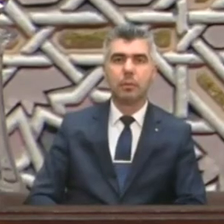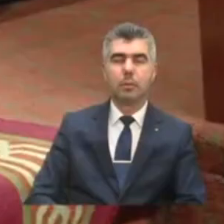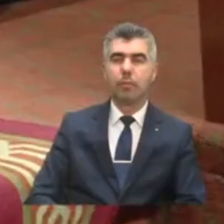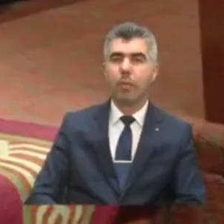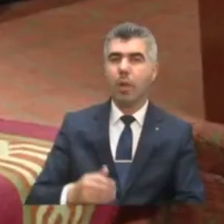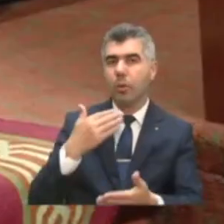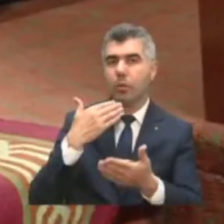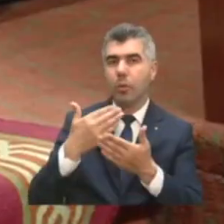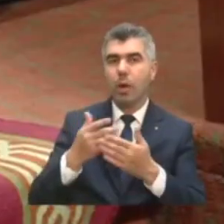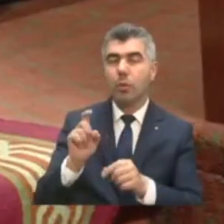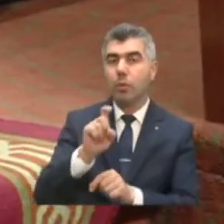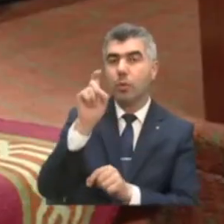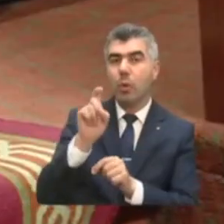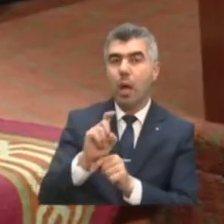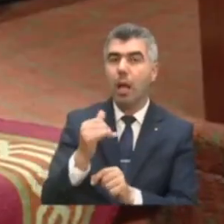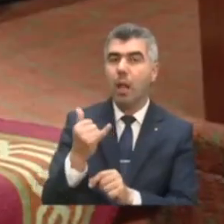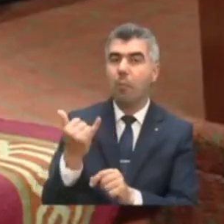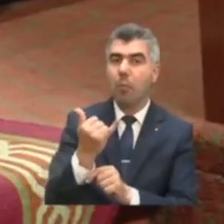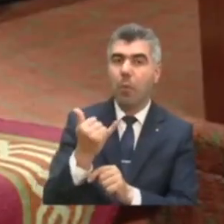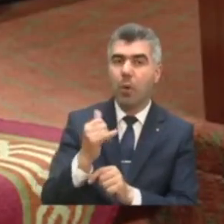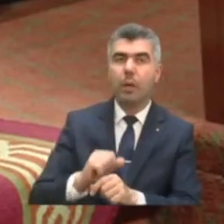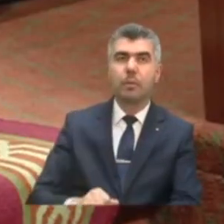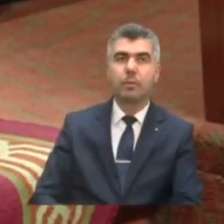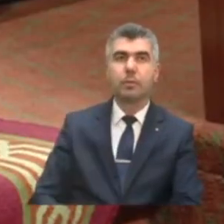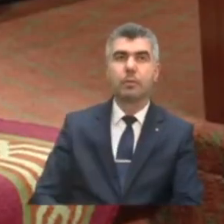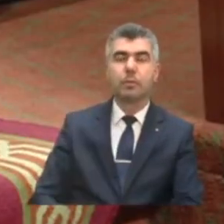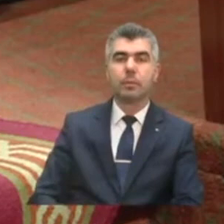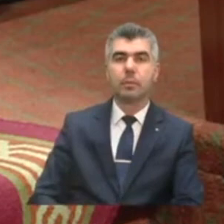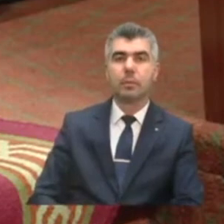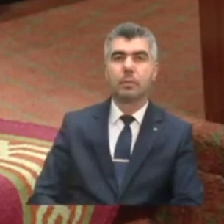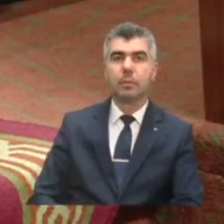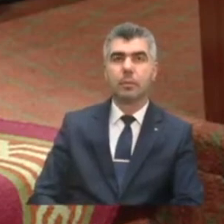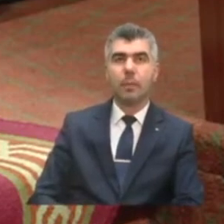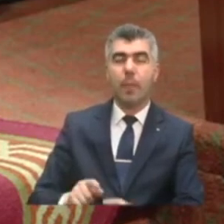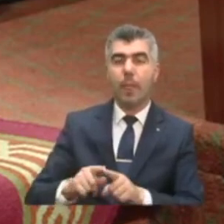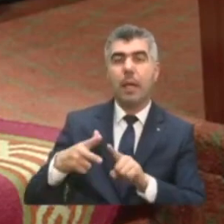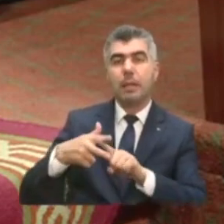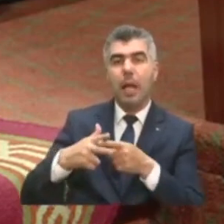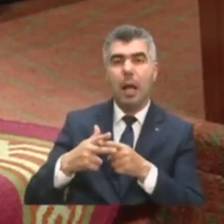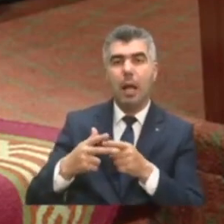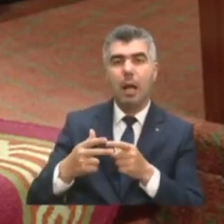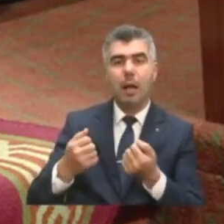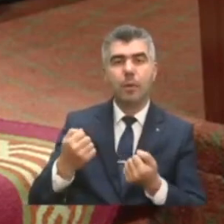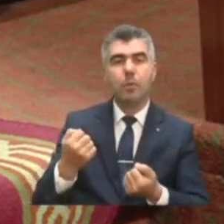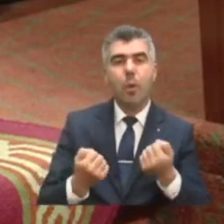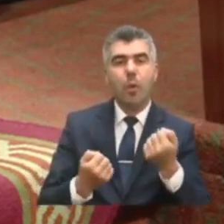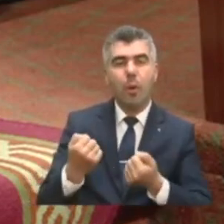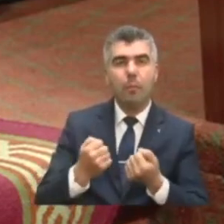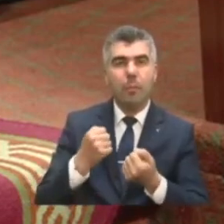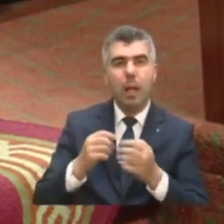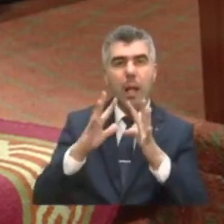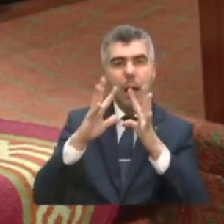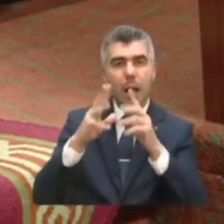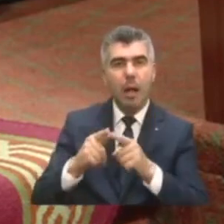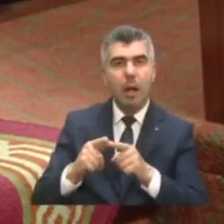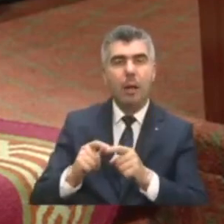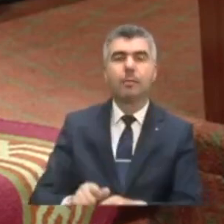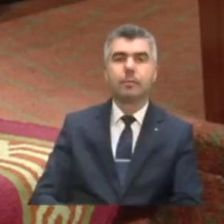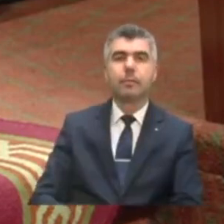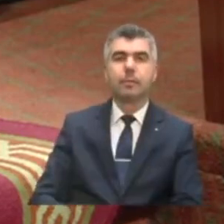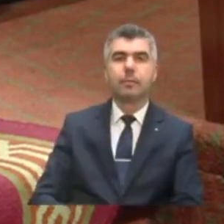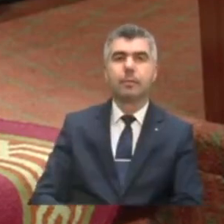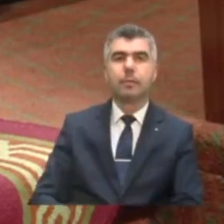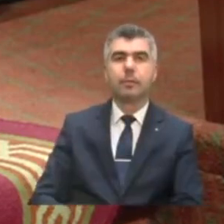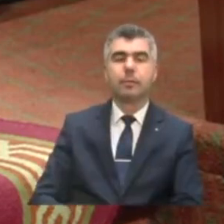شكرا على هذا السؤال الهام السيد النائب المحترم. بالنسبه لصناعه السيارات غنعطيكم عدد الارقام اللي